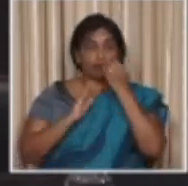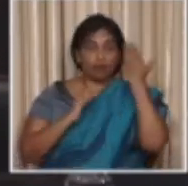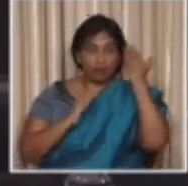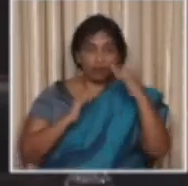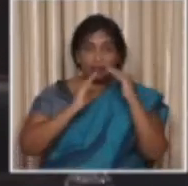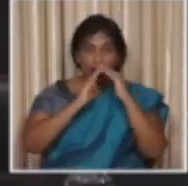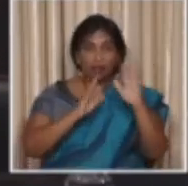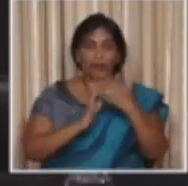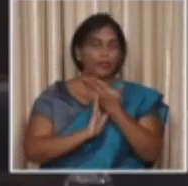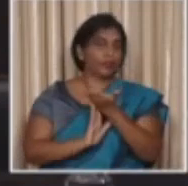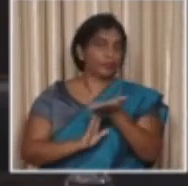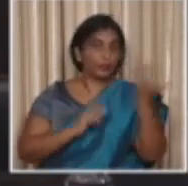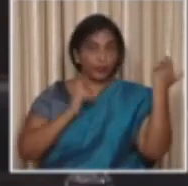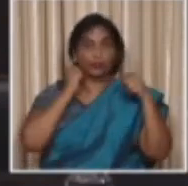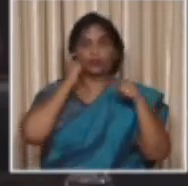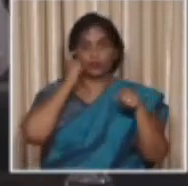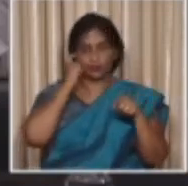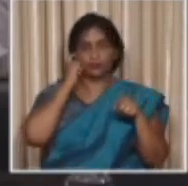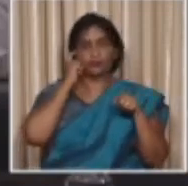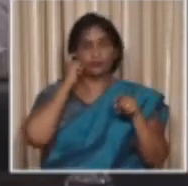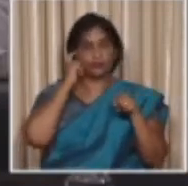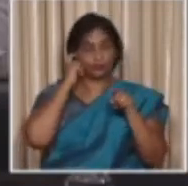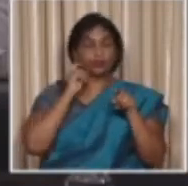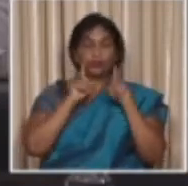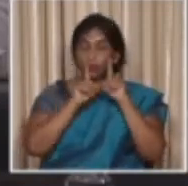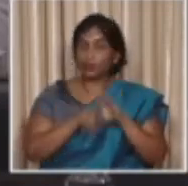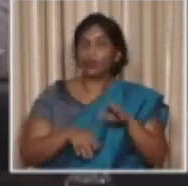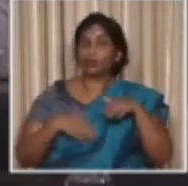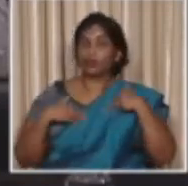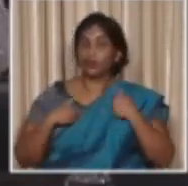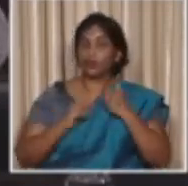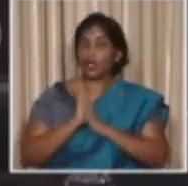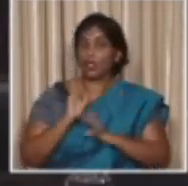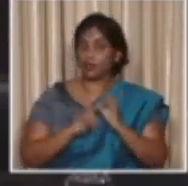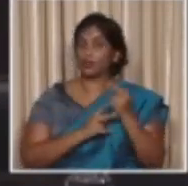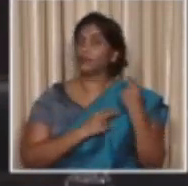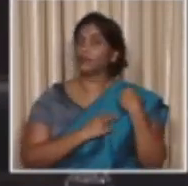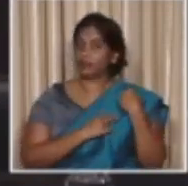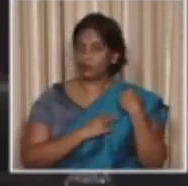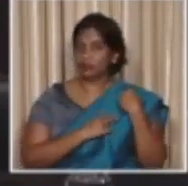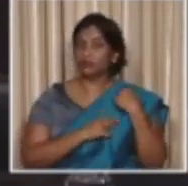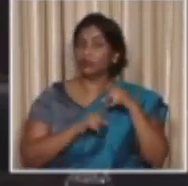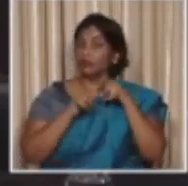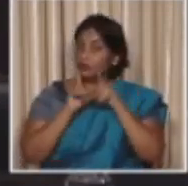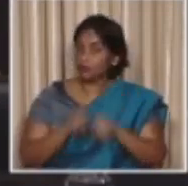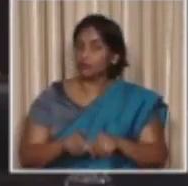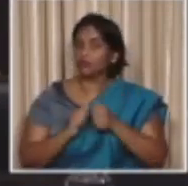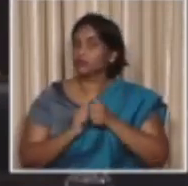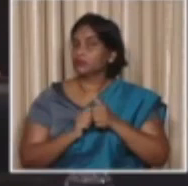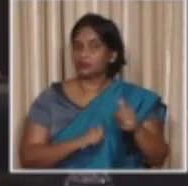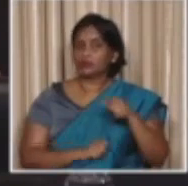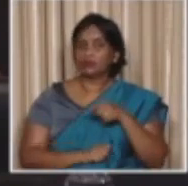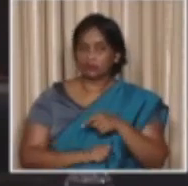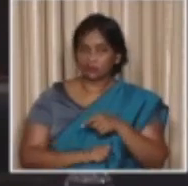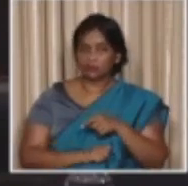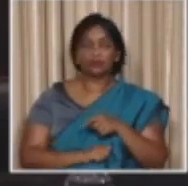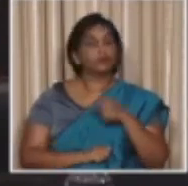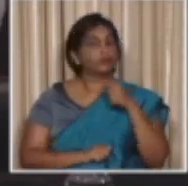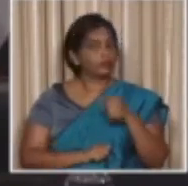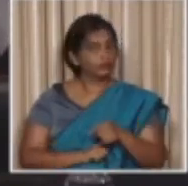ඒවා අයි ඉවත් කරන තැනට ඒක ඒක තමයි සෞඛ්‍ය ඇමතිතුමා වගකීම හැබැයි එතෙන්ට වැටුනේ